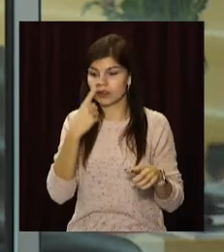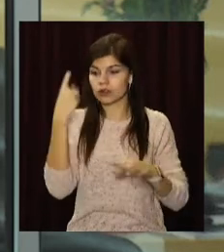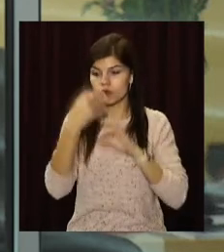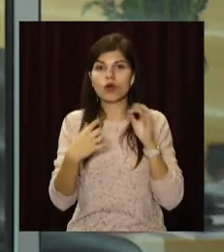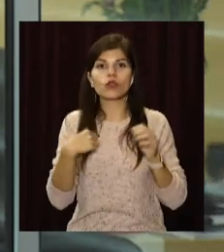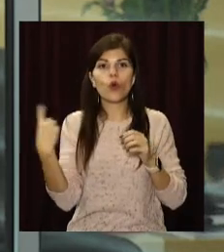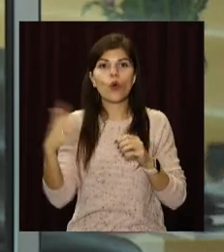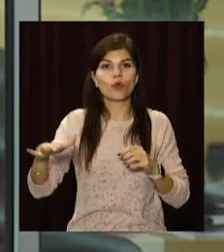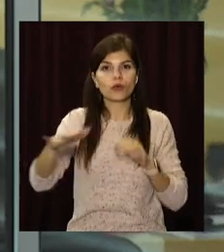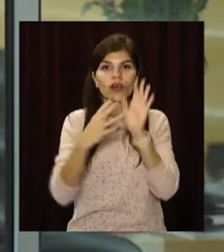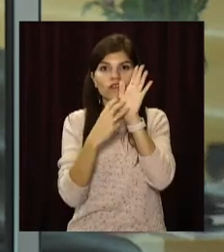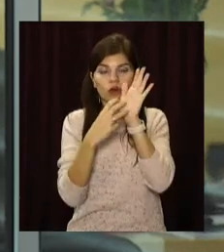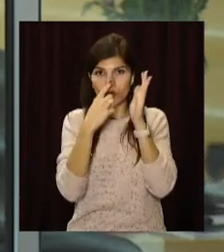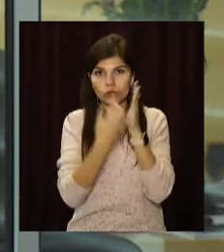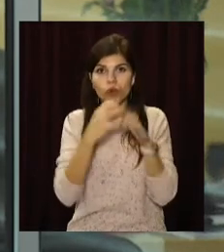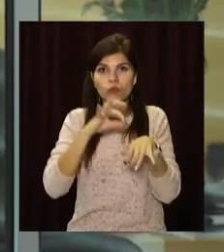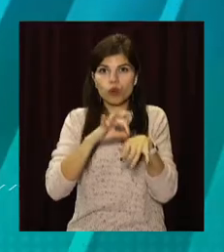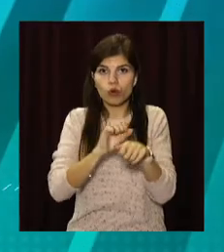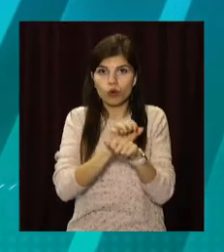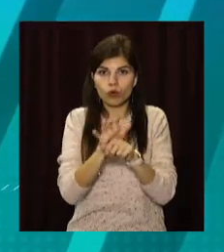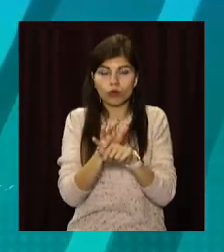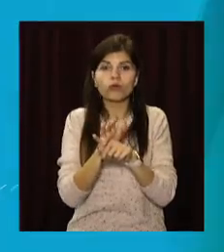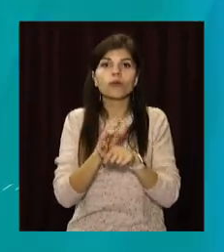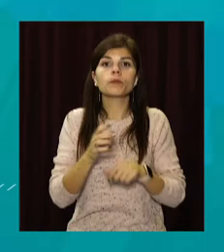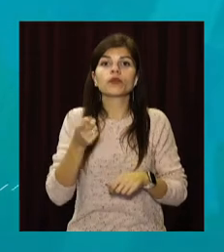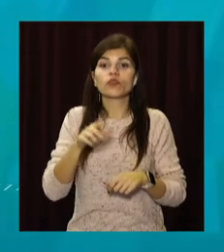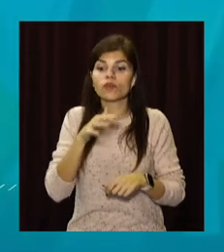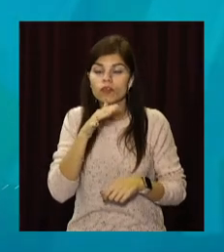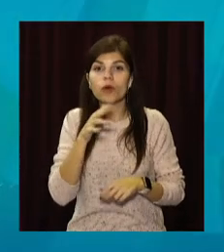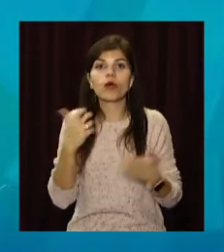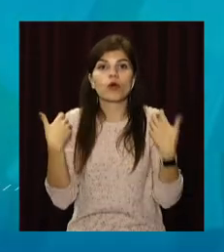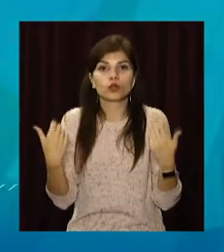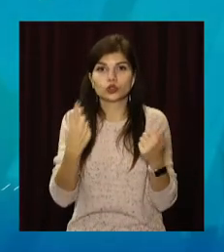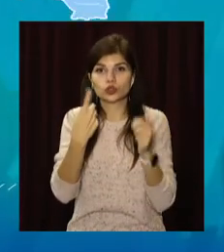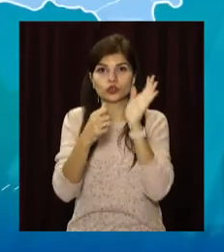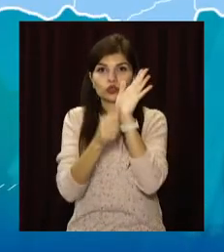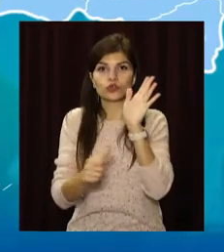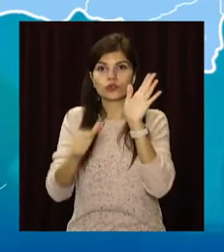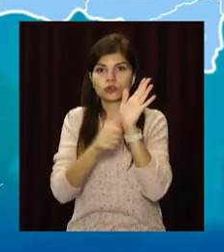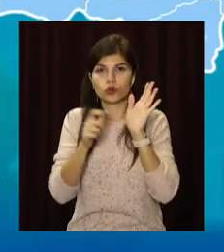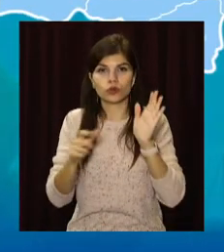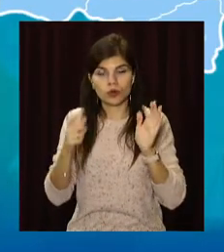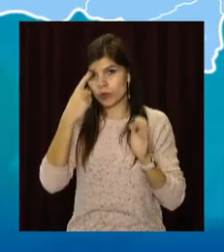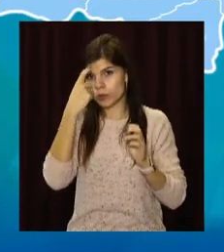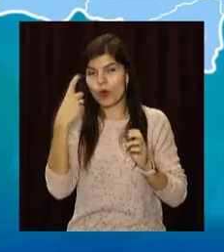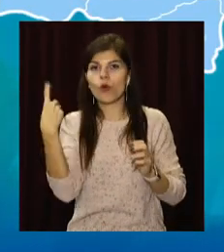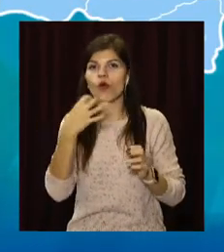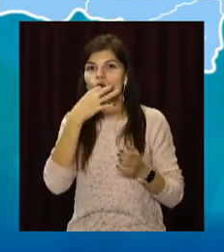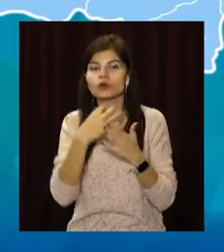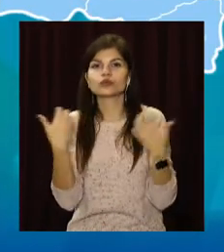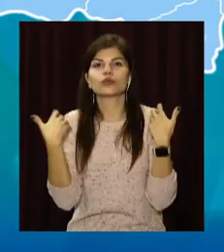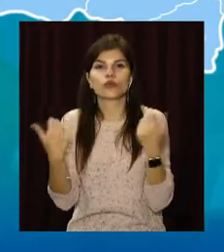на COVID-19. У той час, як одужали 166 мешканців, повідомили в обласному департаменті охорони